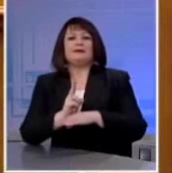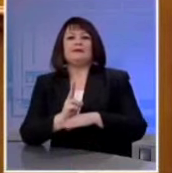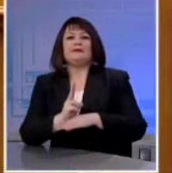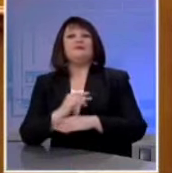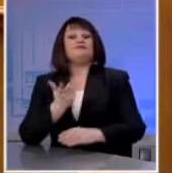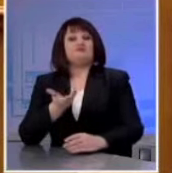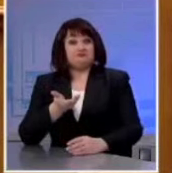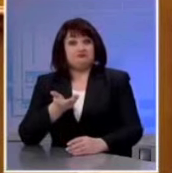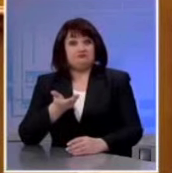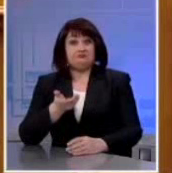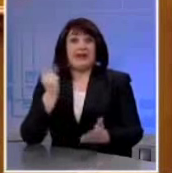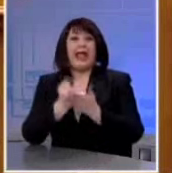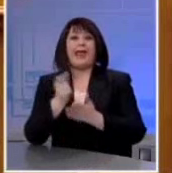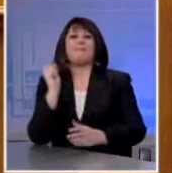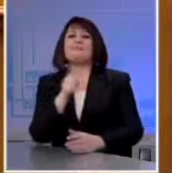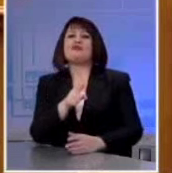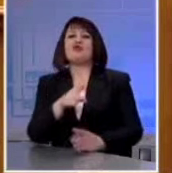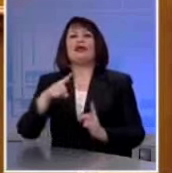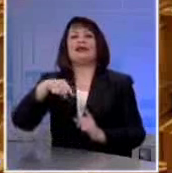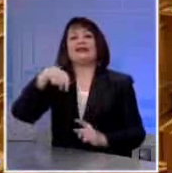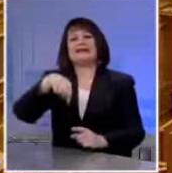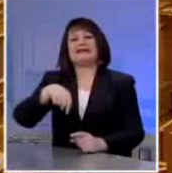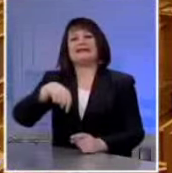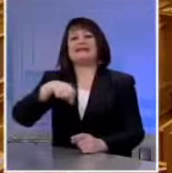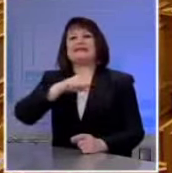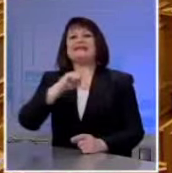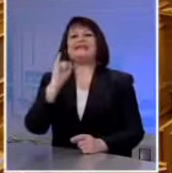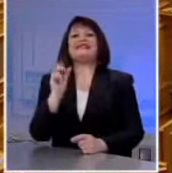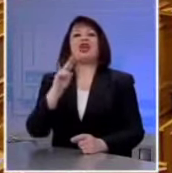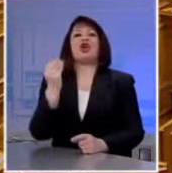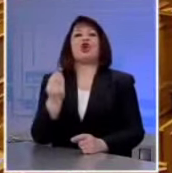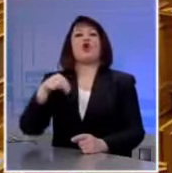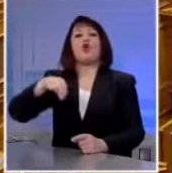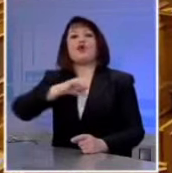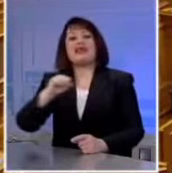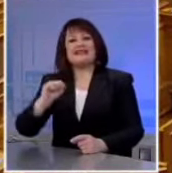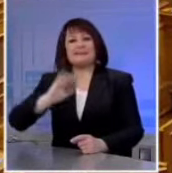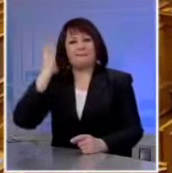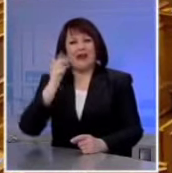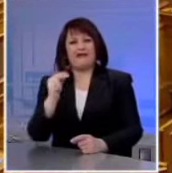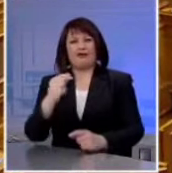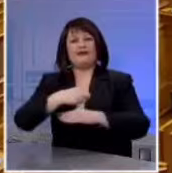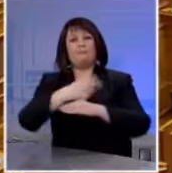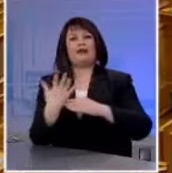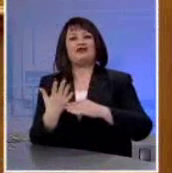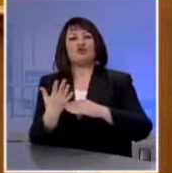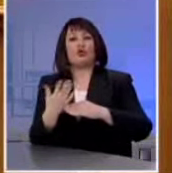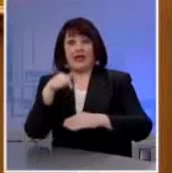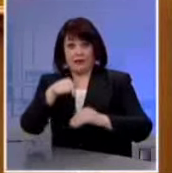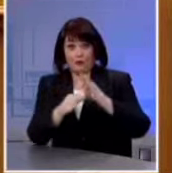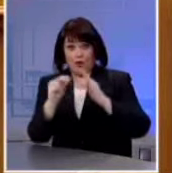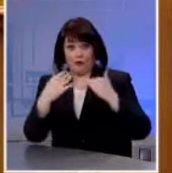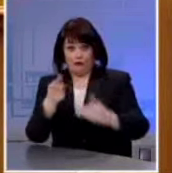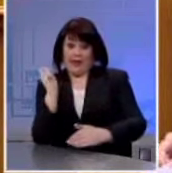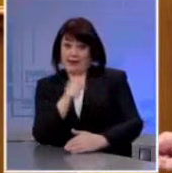τόσο την επιστολή του κύριου Τσιρώνη στον πρόεδρο της Βουλής, πρώην βουλευτή του ΠΑΣΟΚ και